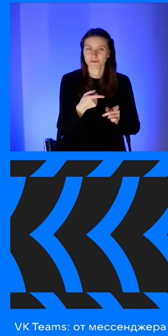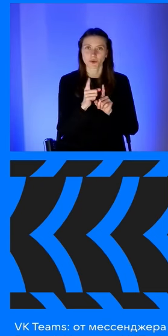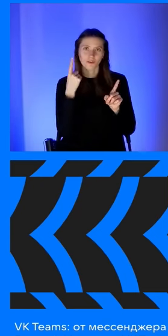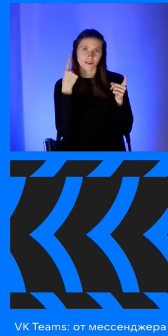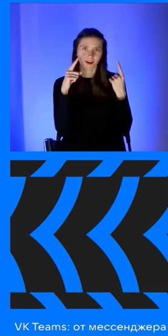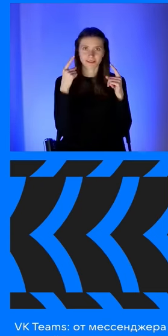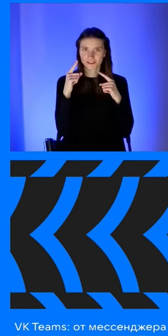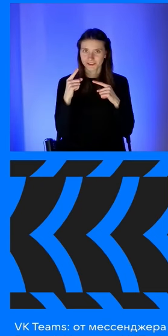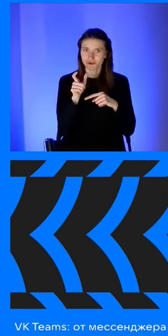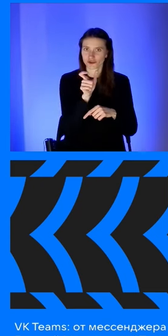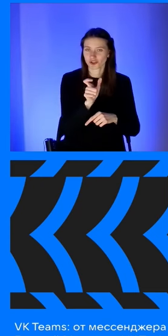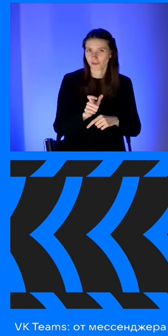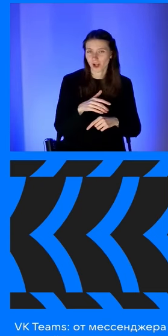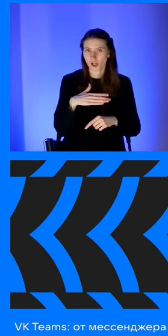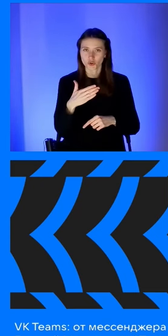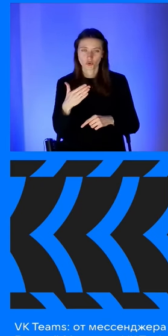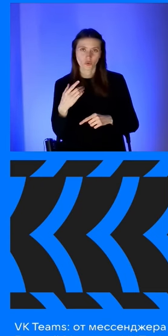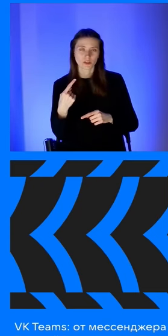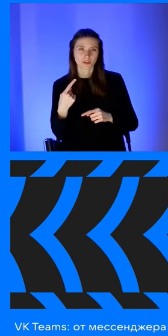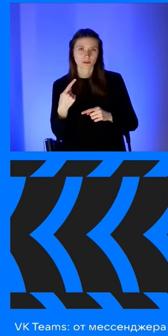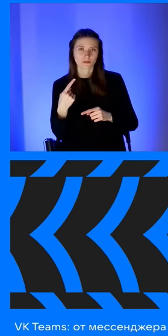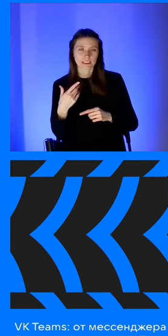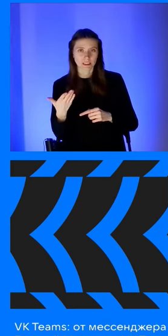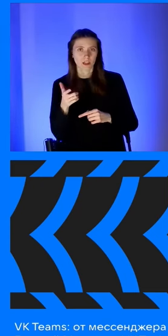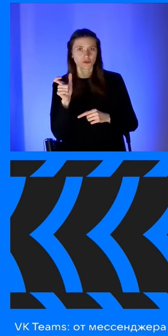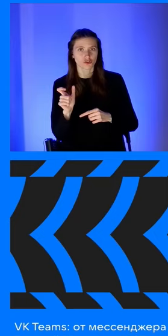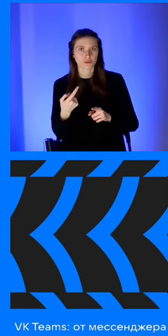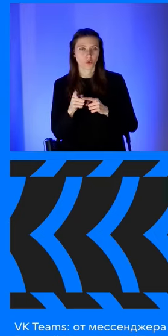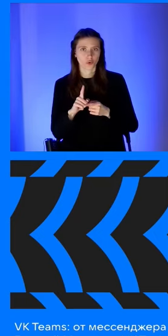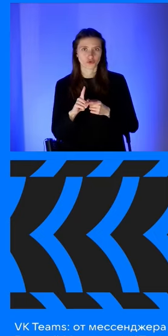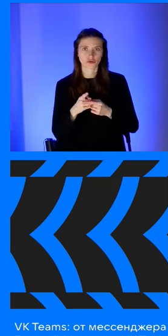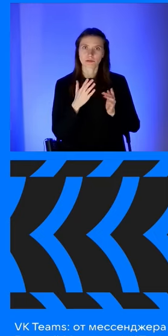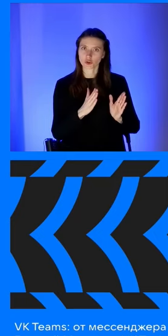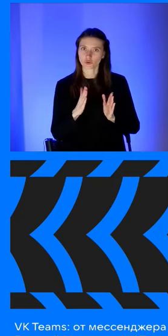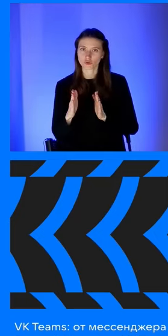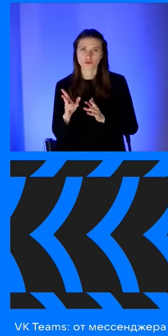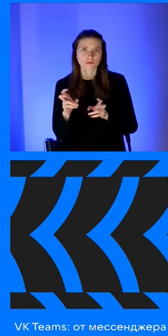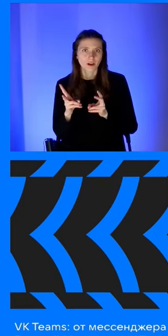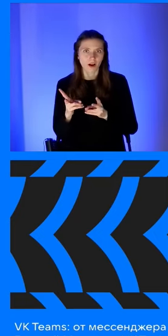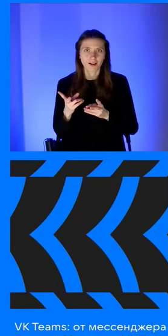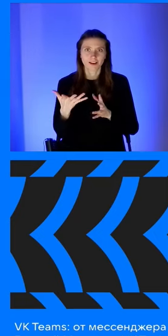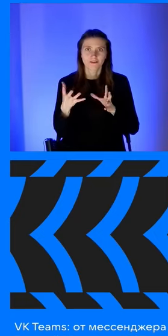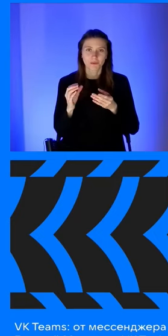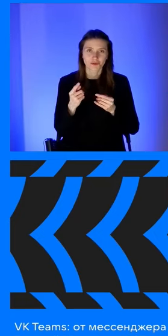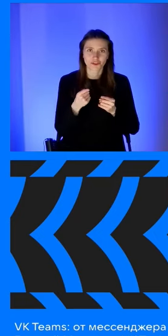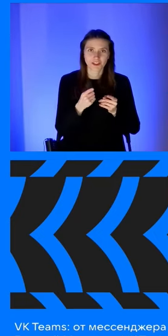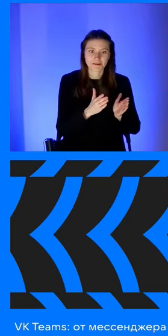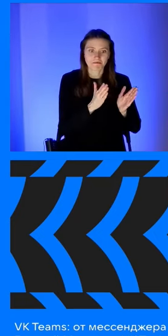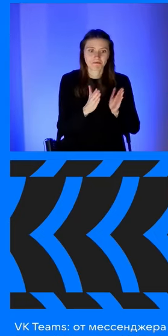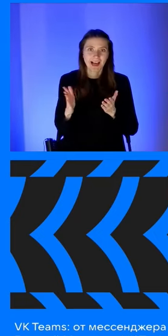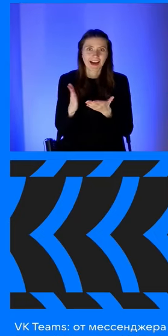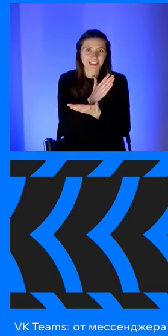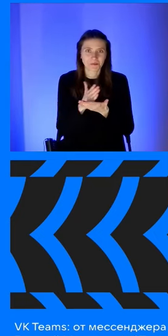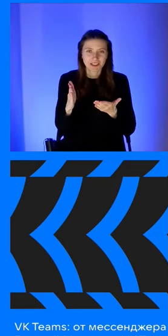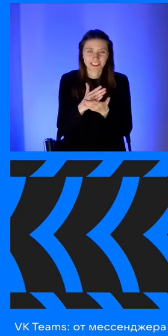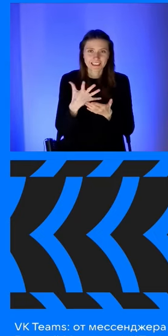одной стороны, человек, да, с другой стороны, очень структурный. Как вообще завела тебя жизнь? Как, возможно, по ячейкам так распределить